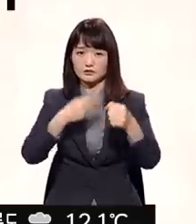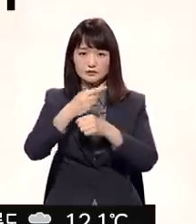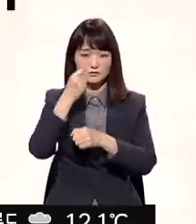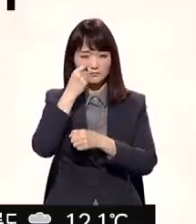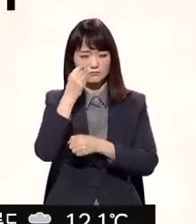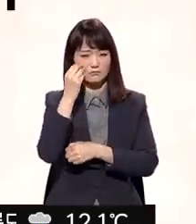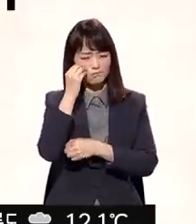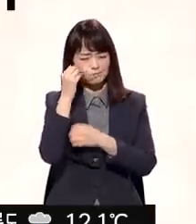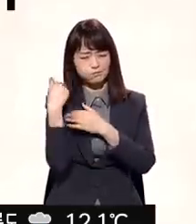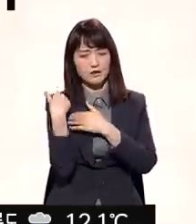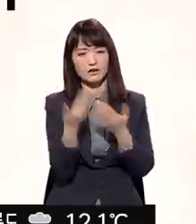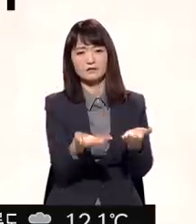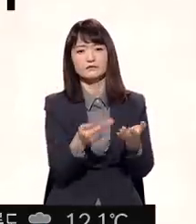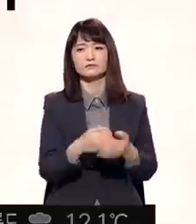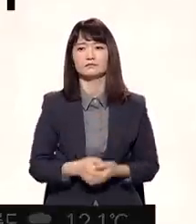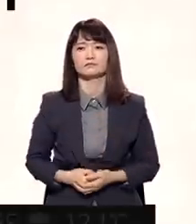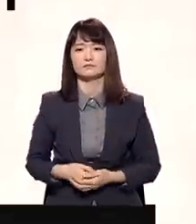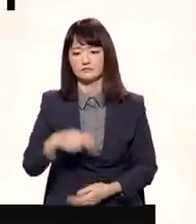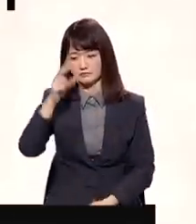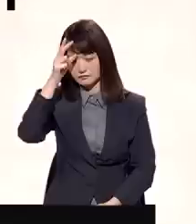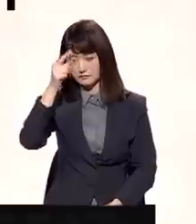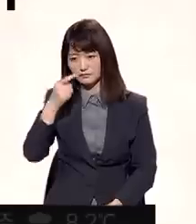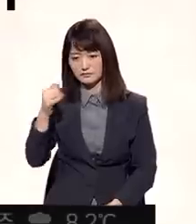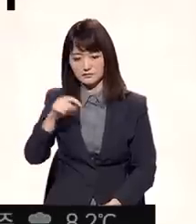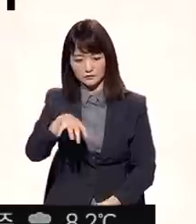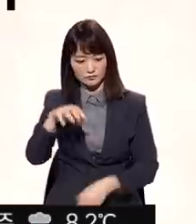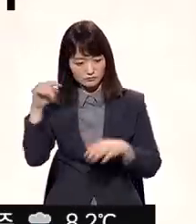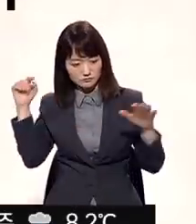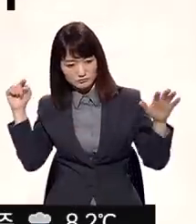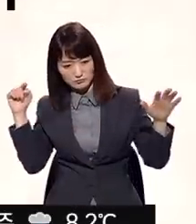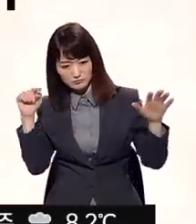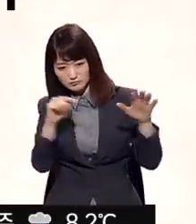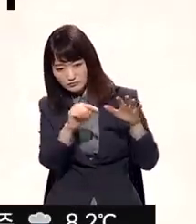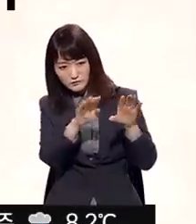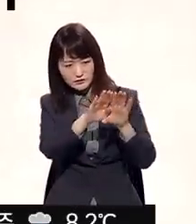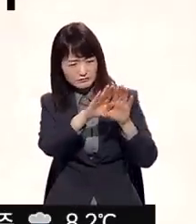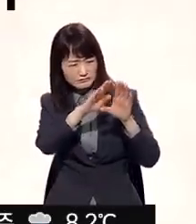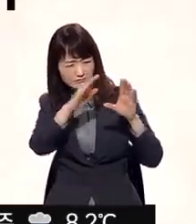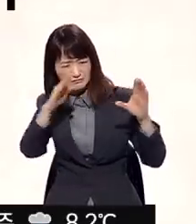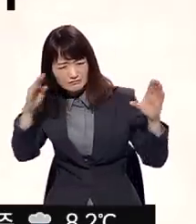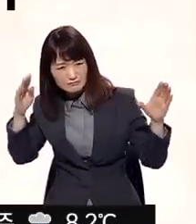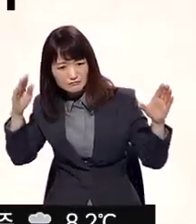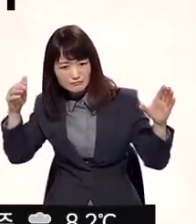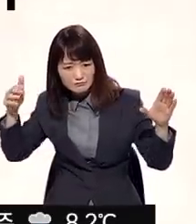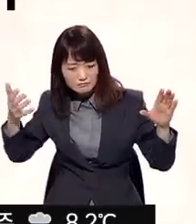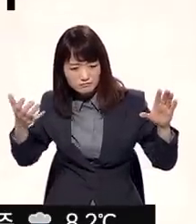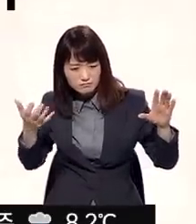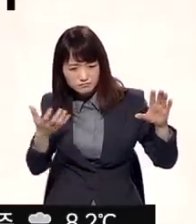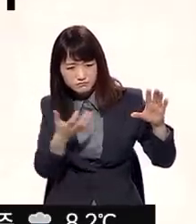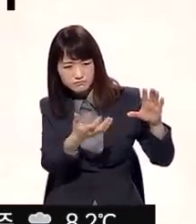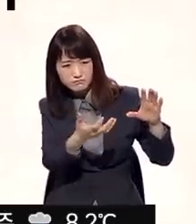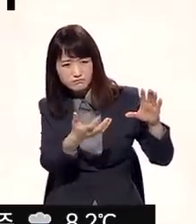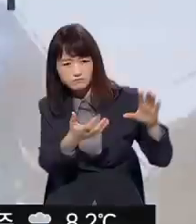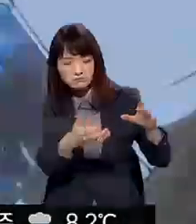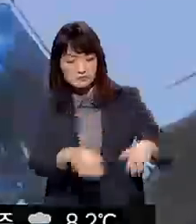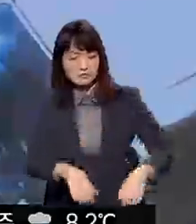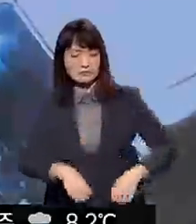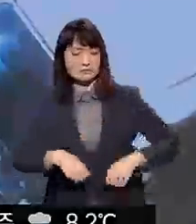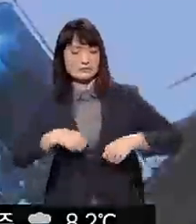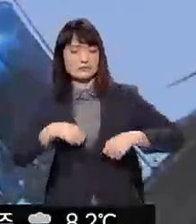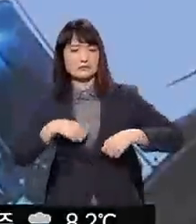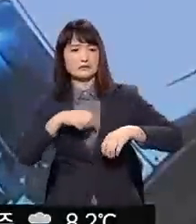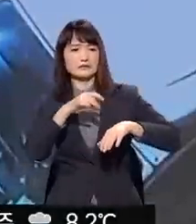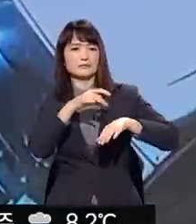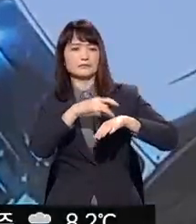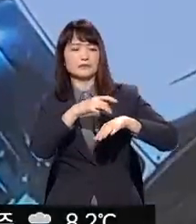됐는데 경찰이 소방관들하고 현장에 출동을 해서 문을 열고 들어가니까 이불에 덮인 백골 상태의 어머니